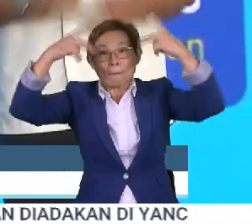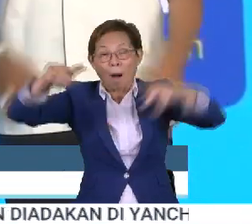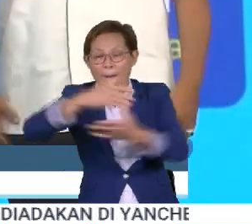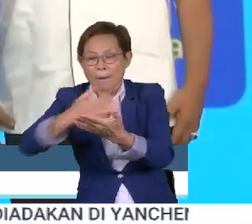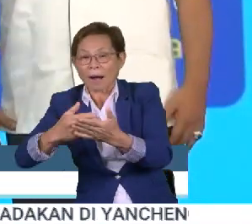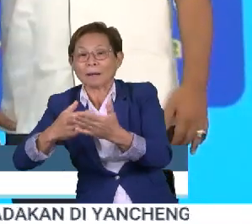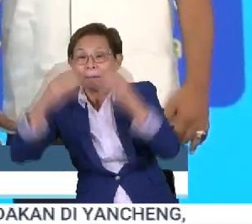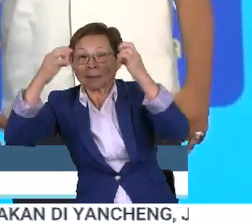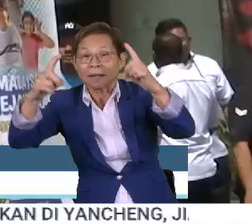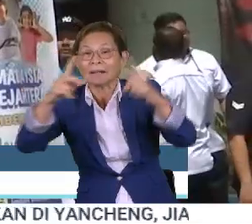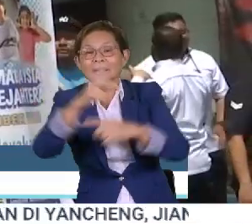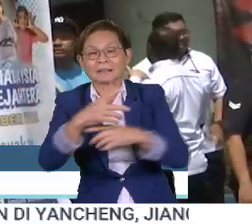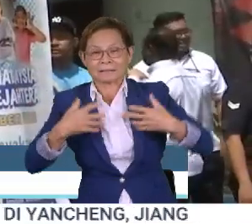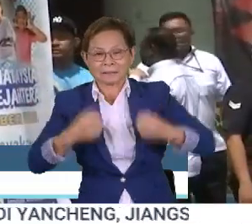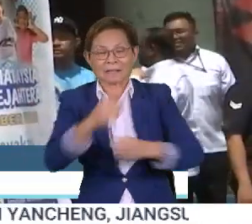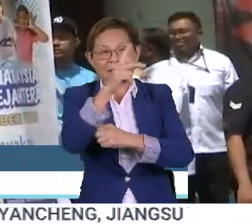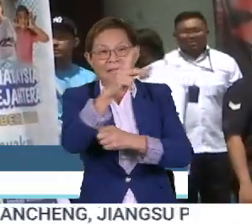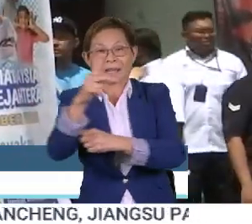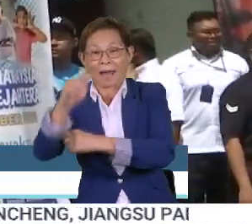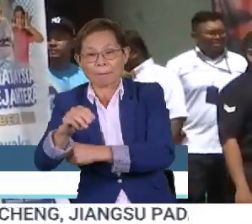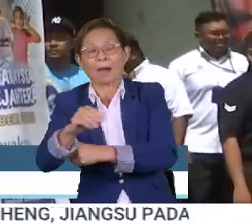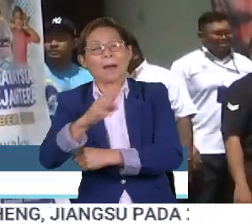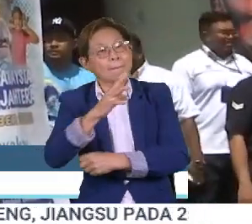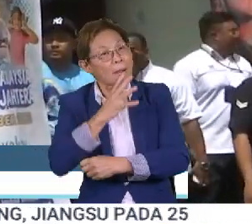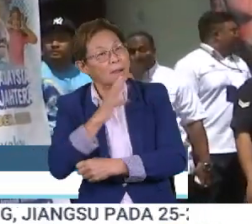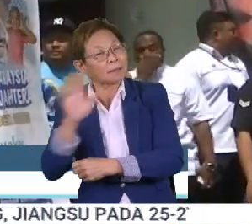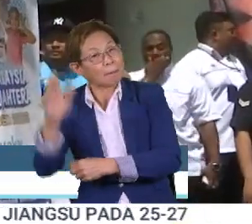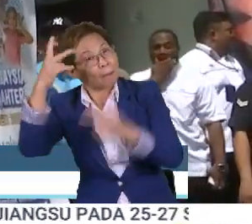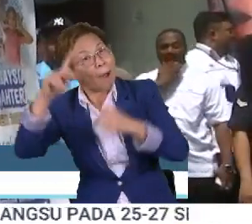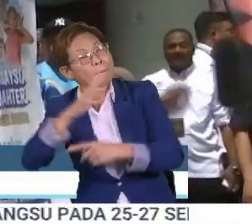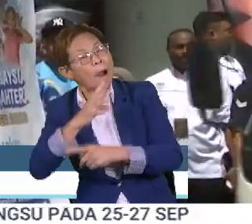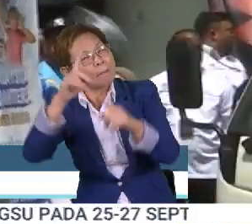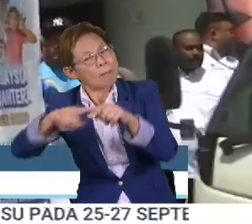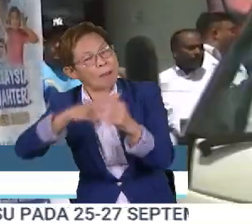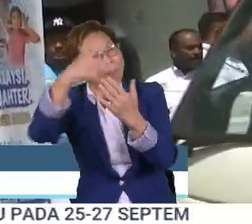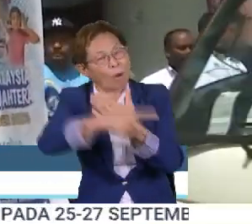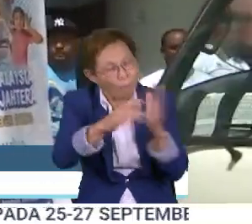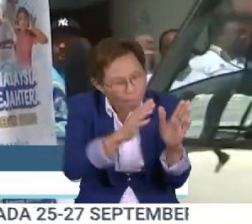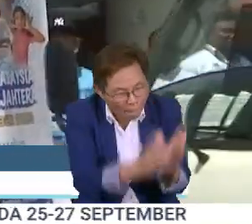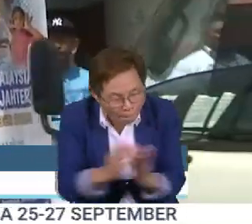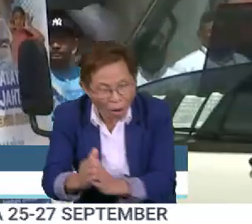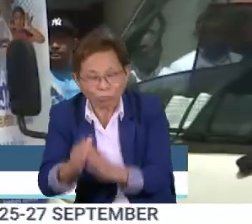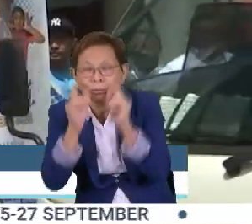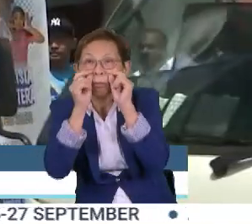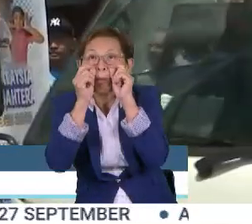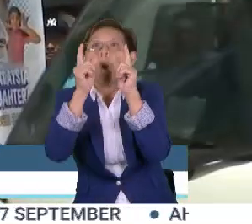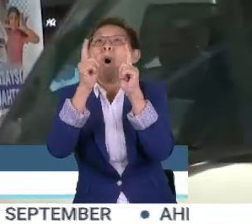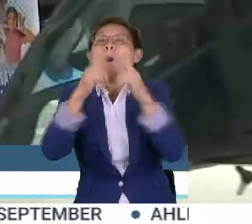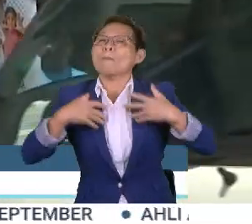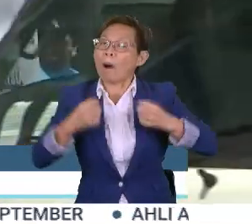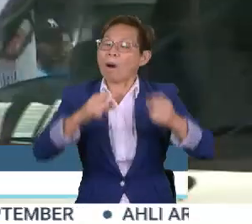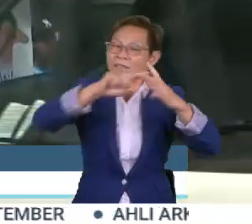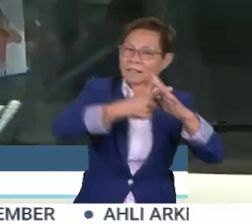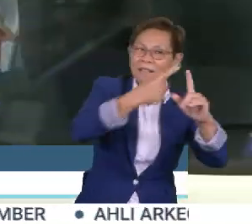pendidikan kesehatan GGM Surya Sayyid Muhammad berkata Oh pakai program dilaksanakan bagi meningkatkan literasi kesehatan yang